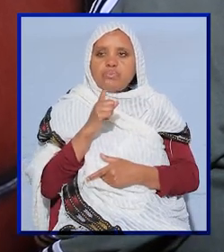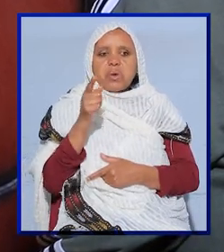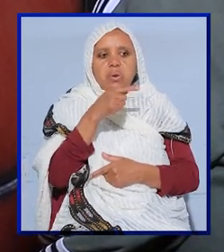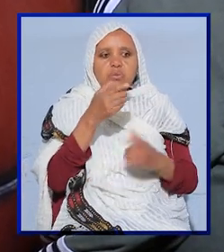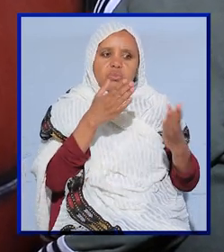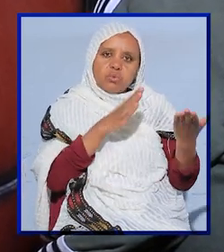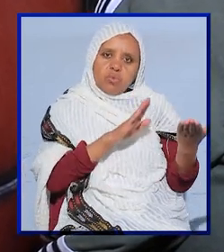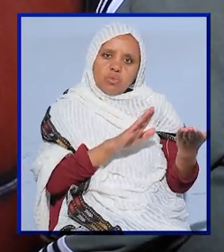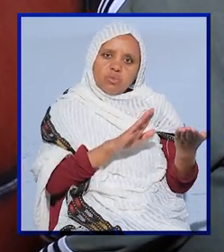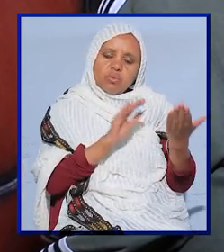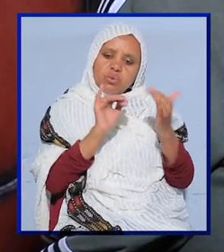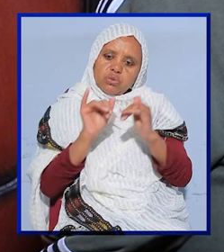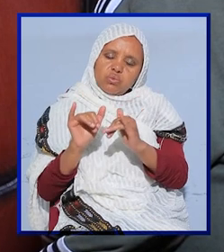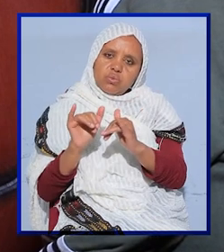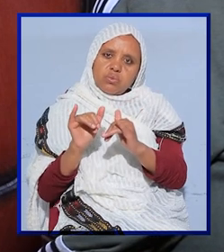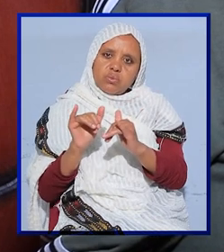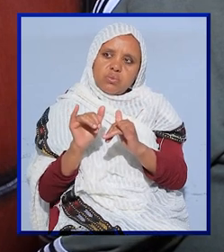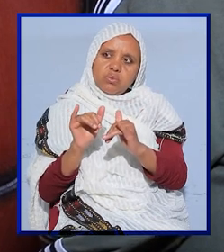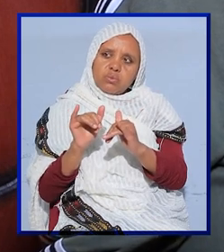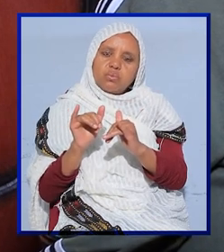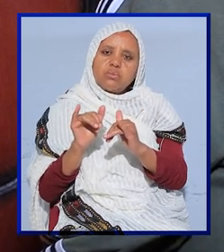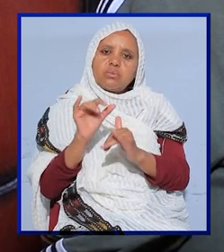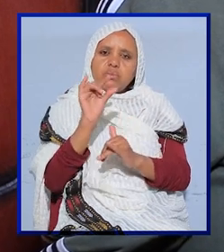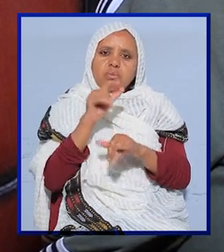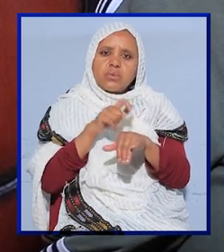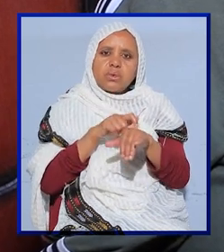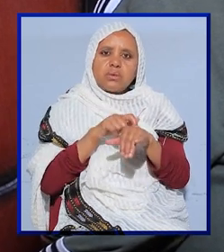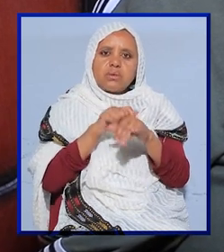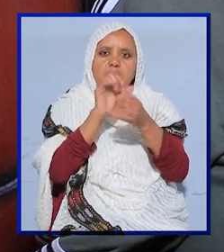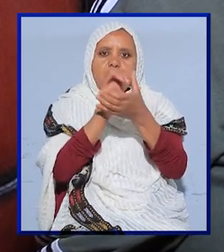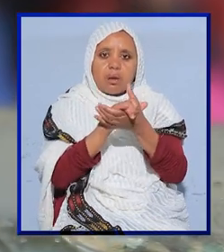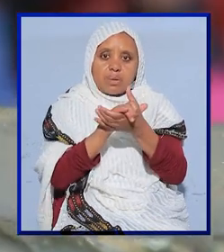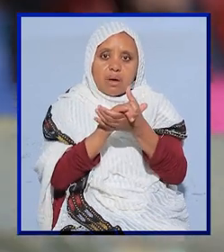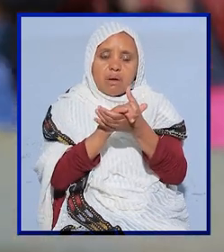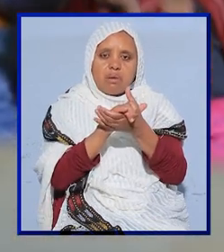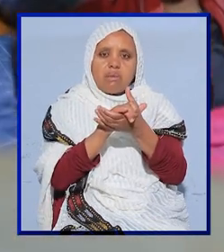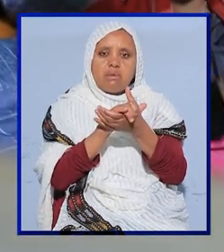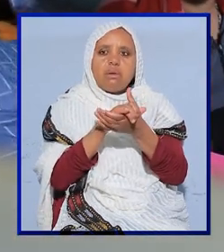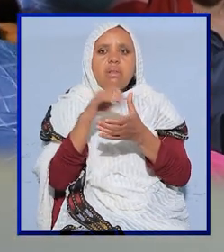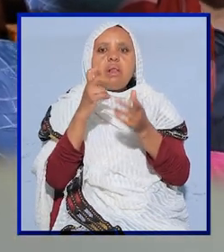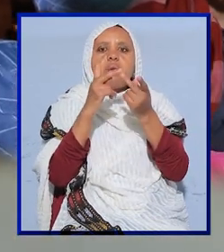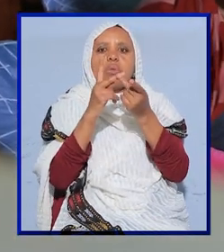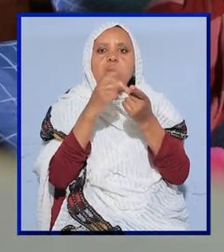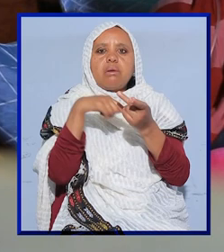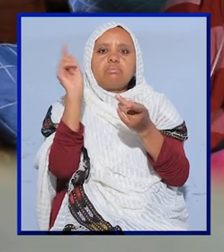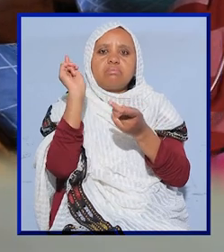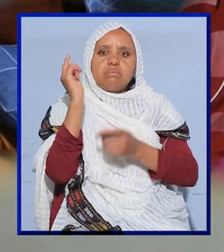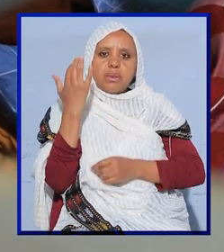እነሱ ሲሞቱ እዚሁ ለትንሽ ጊዜ አግብታ ሌላ ቦታ